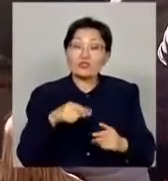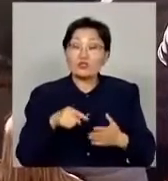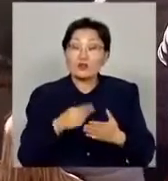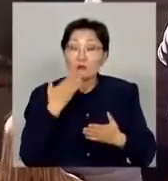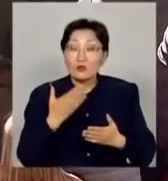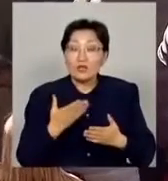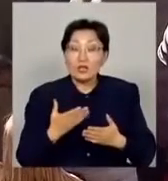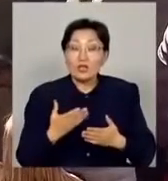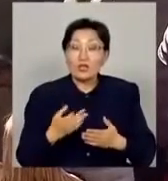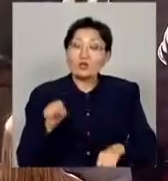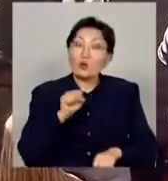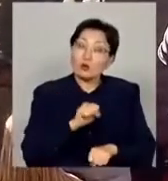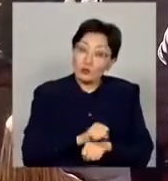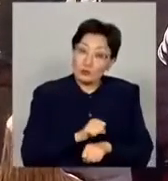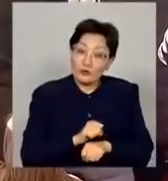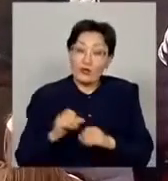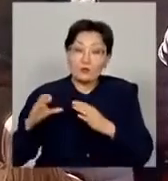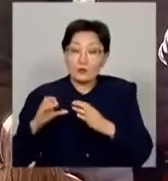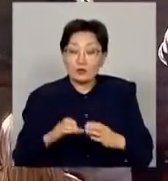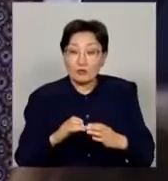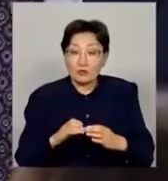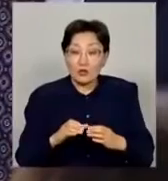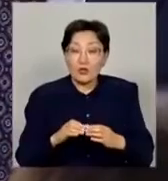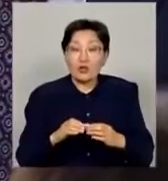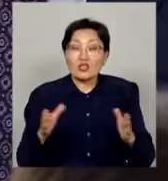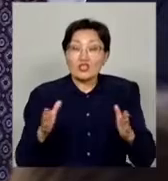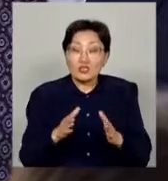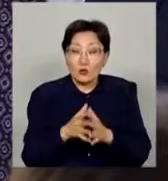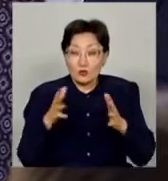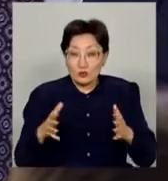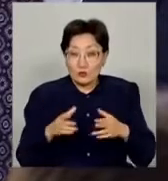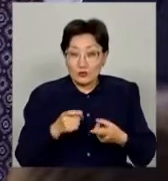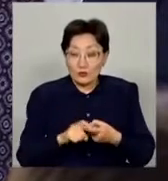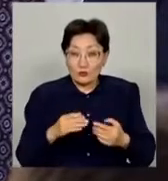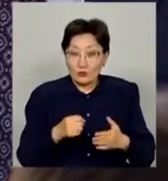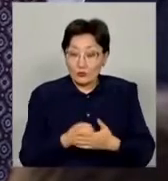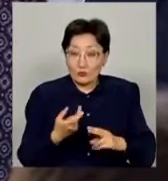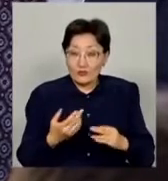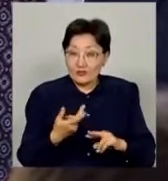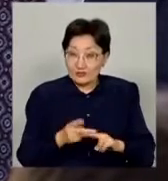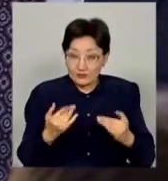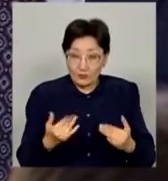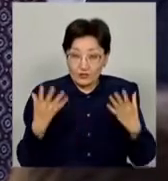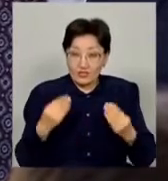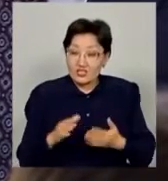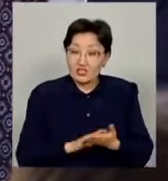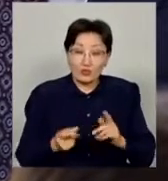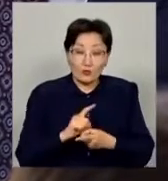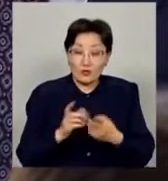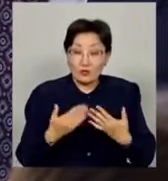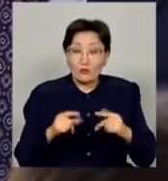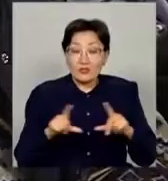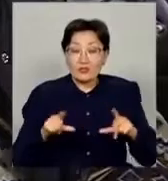қойдым. Атыстой туралы, автобусты үлкейту туралы. Өкінішке орай бүгінгі күнге дейін ешқандай өзгеріс болған жоқ.